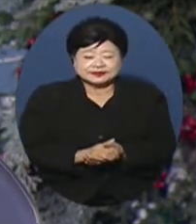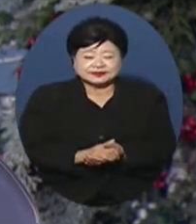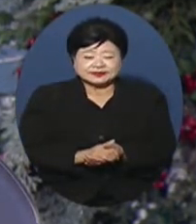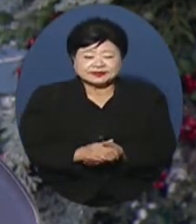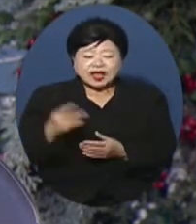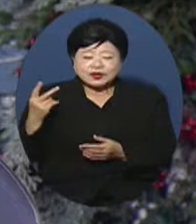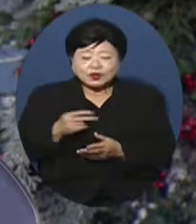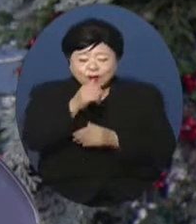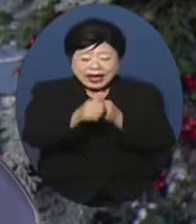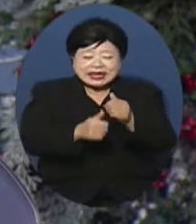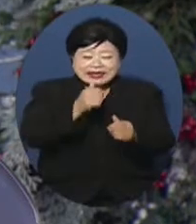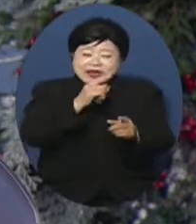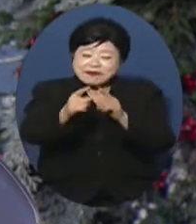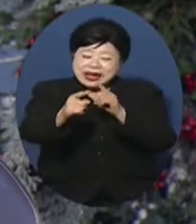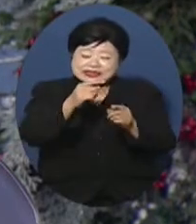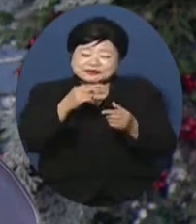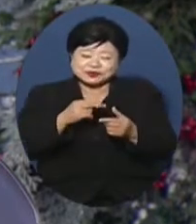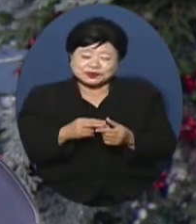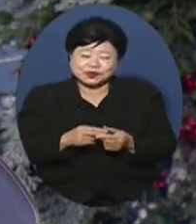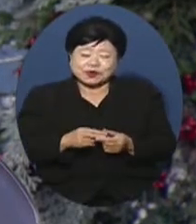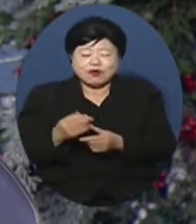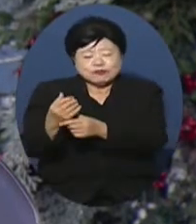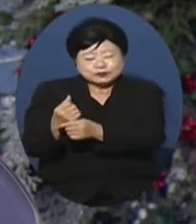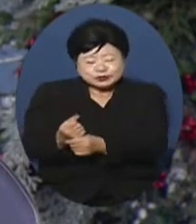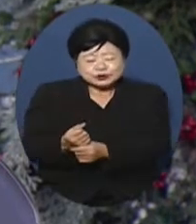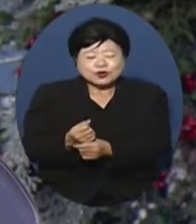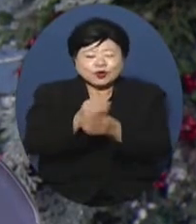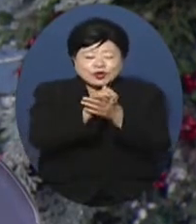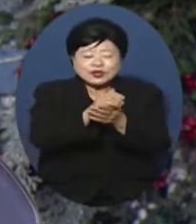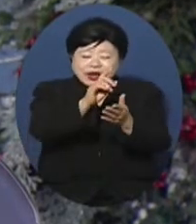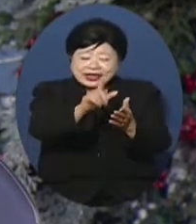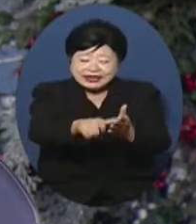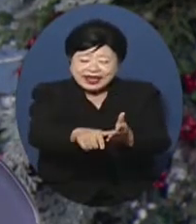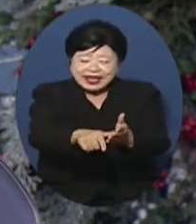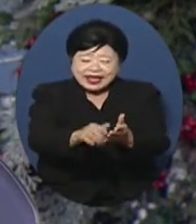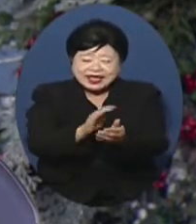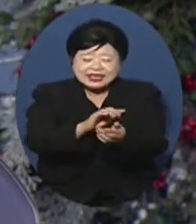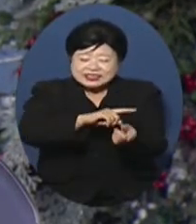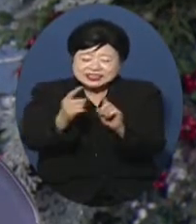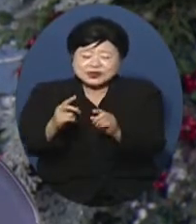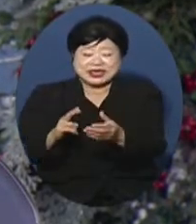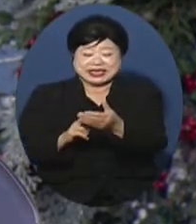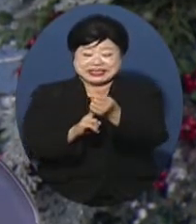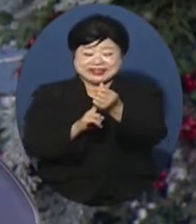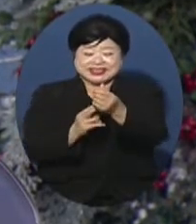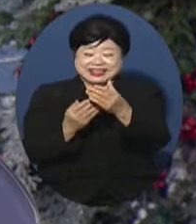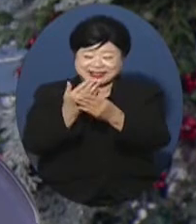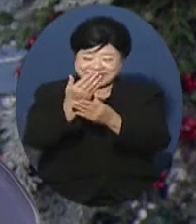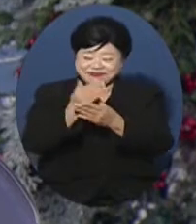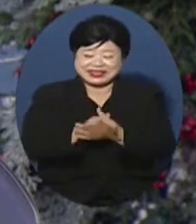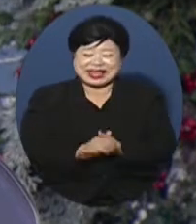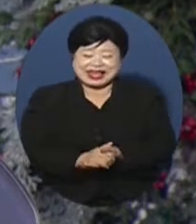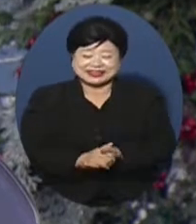또 하나님의 말 점도 붙들고 기도할 때 치료에 기적이 일어납니다